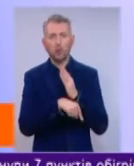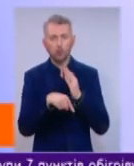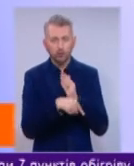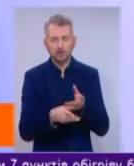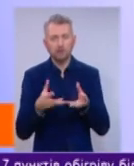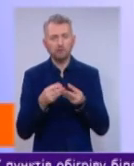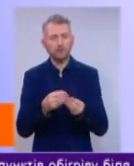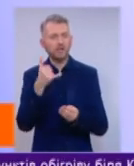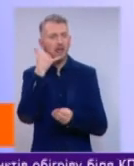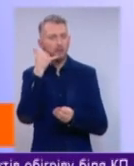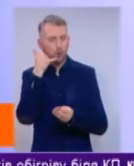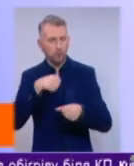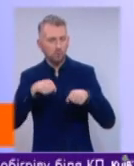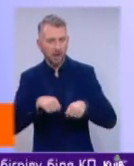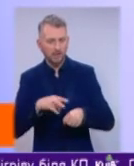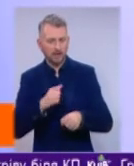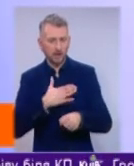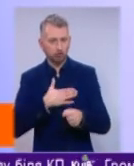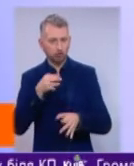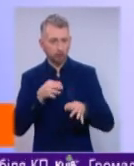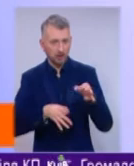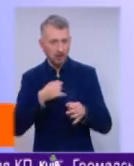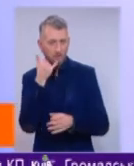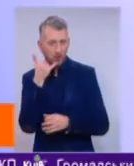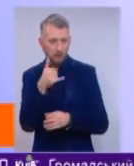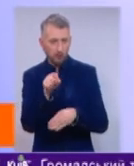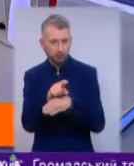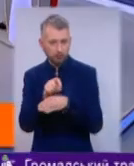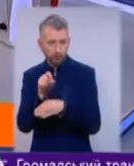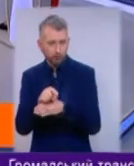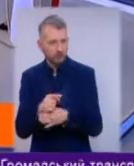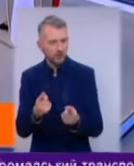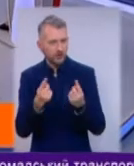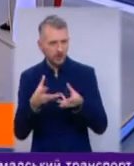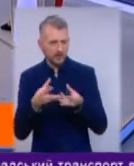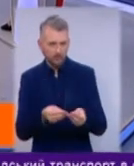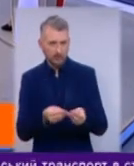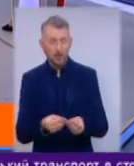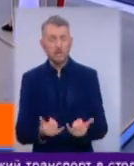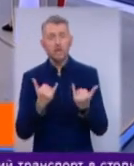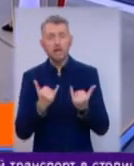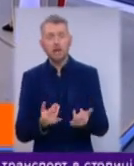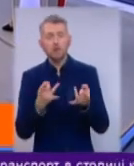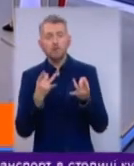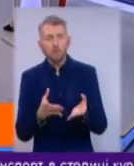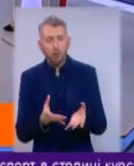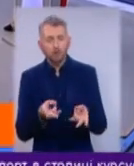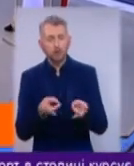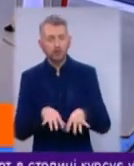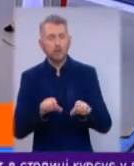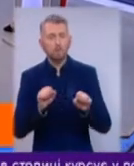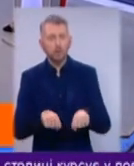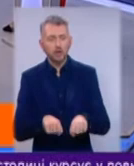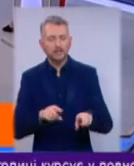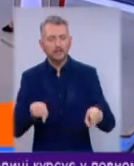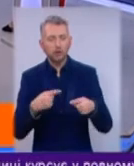вплив телефонного права на наші суди є величезний. Тому зараз просто лишити можливість